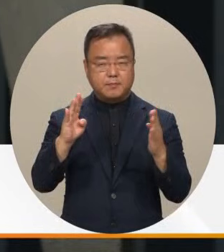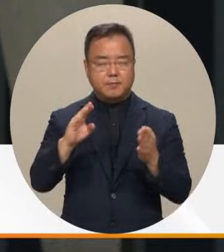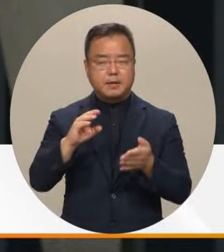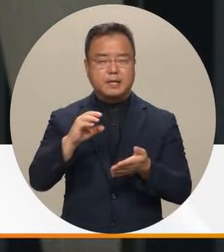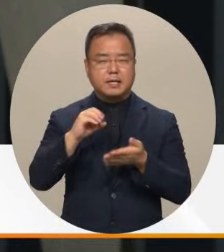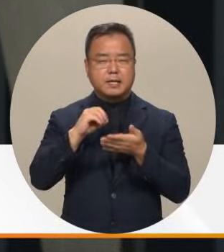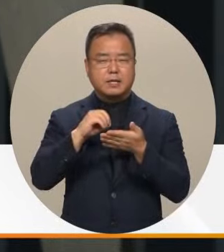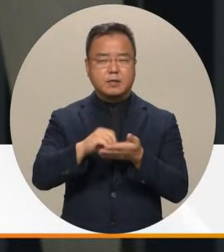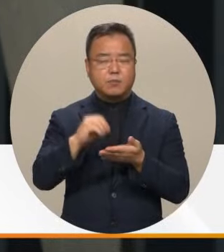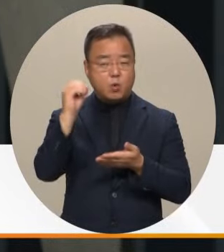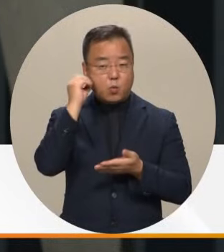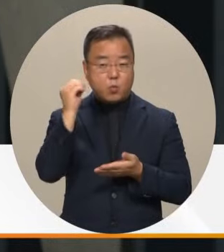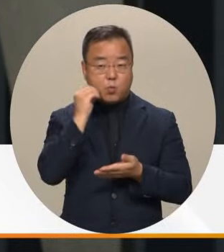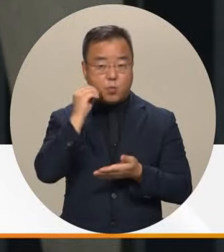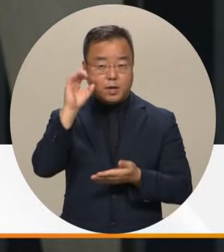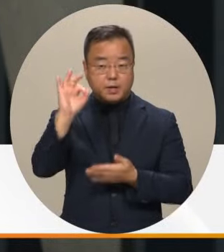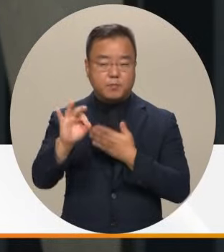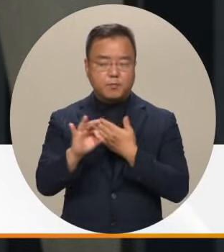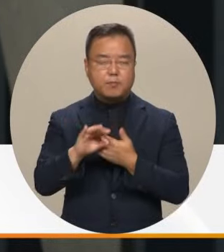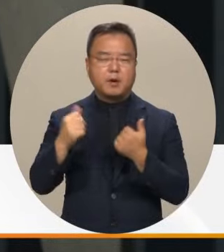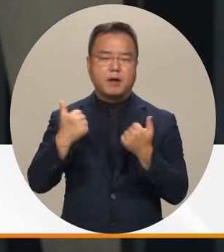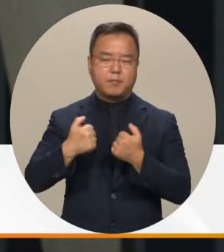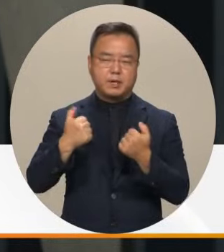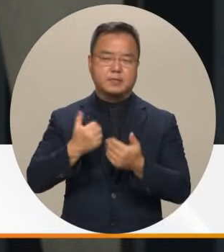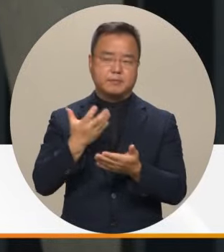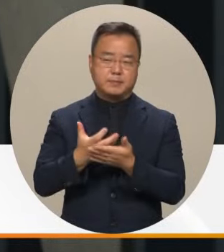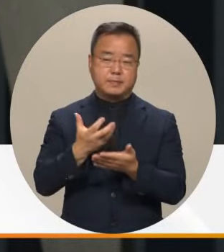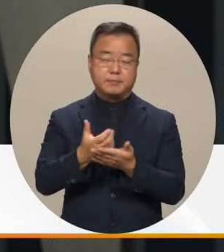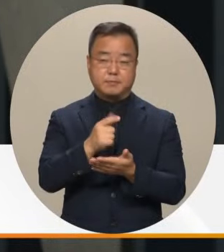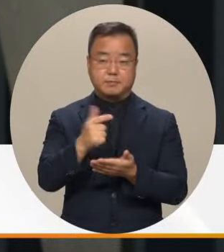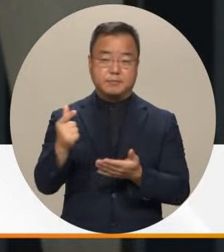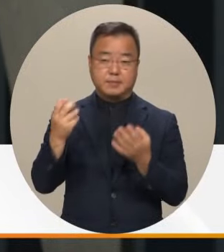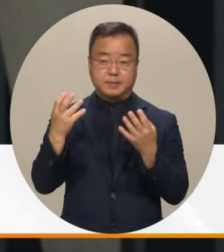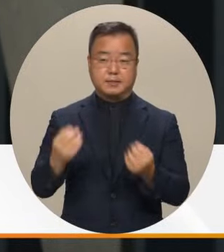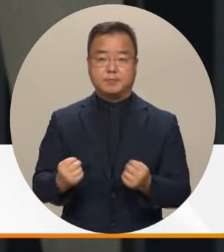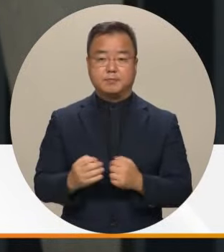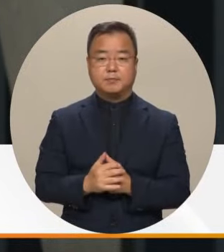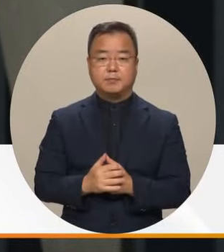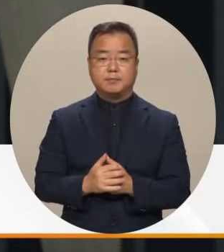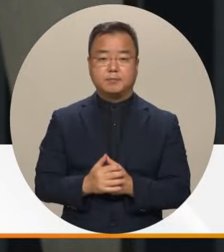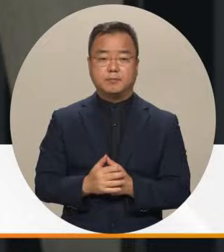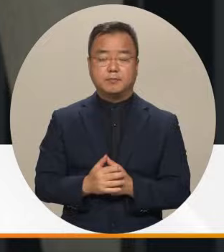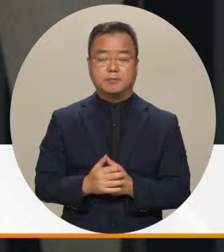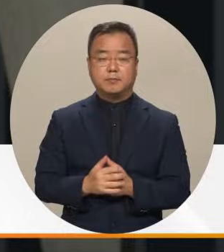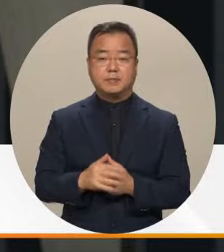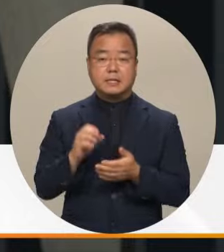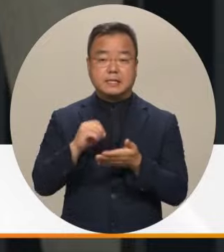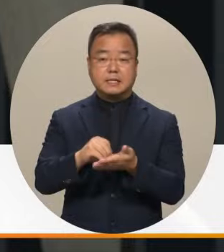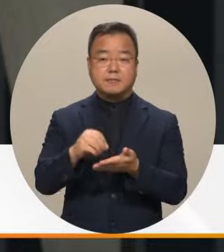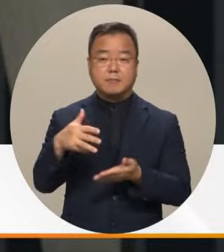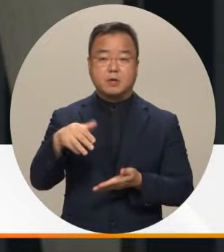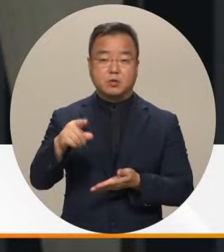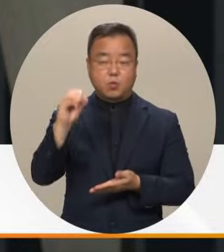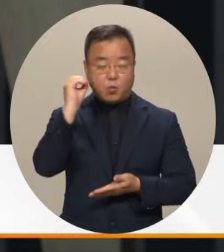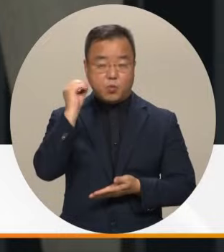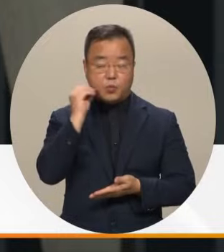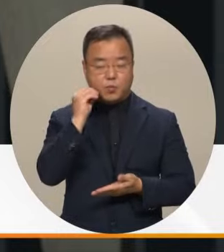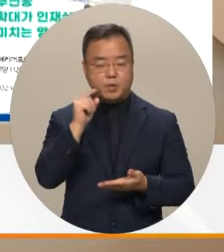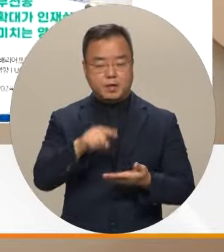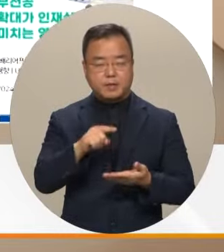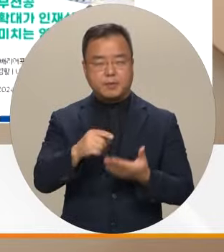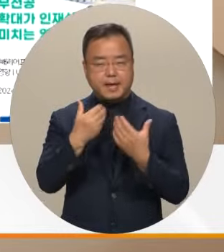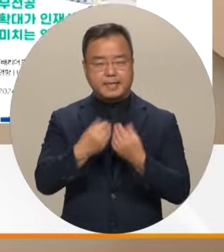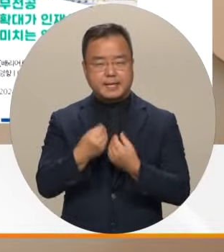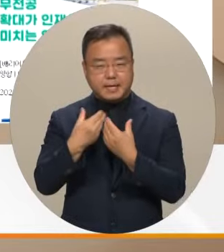들어가면 면접 전형에 대한 자료들이 많이 나와 있습니다 그래서 입학처 홈페이지에서 면접 문학 예시들을